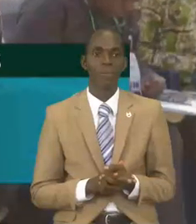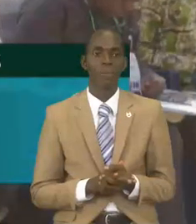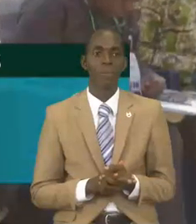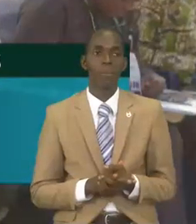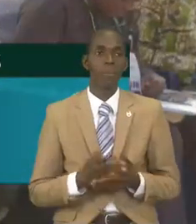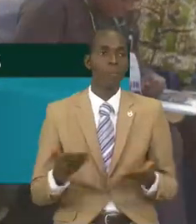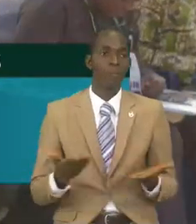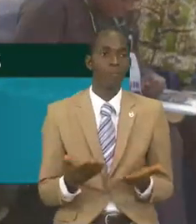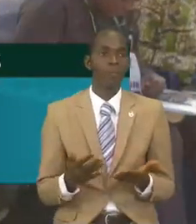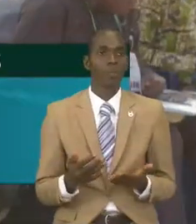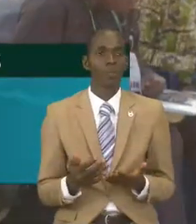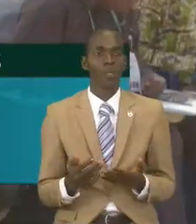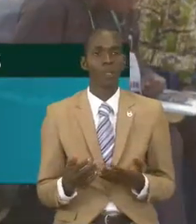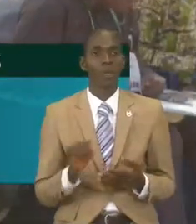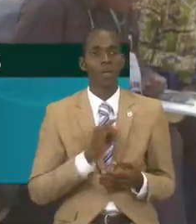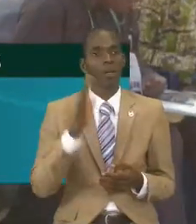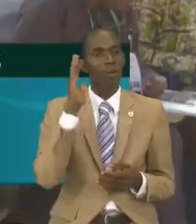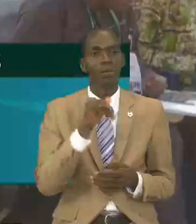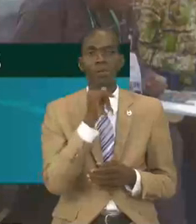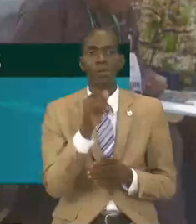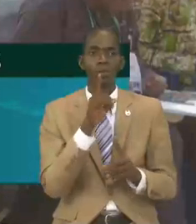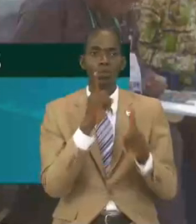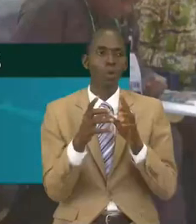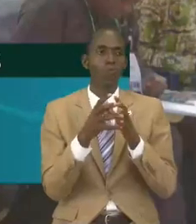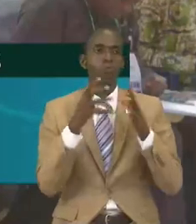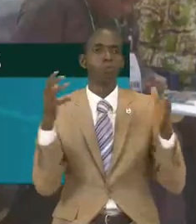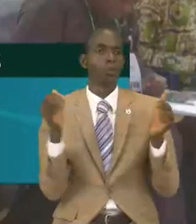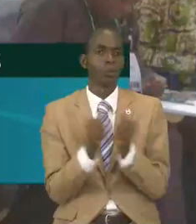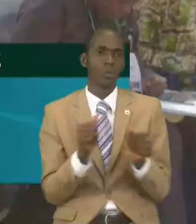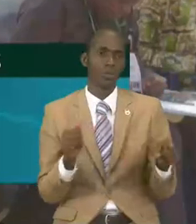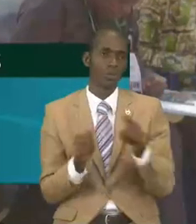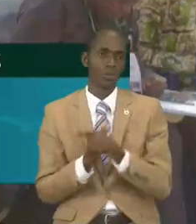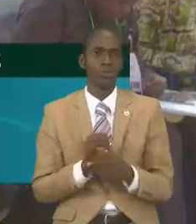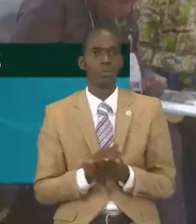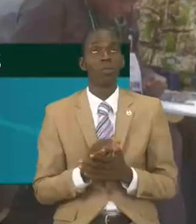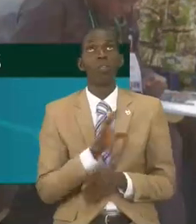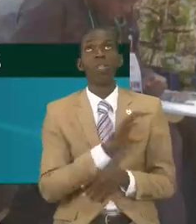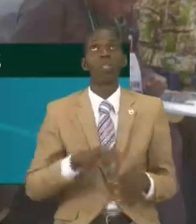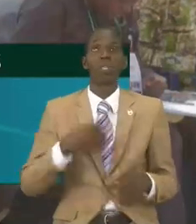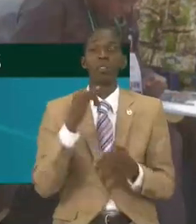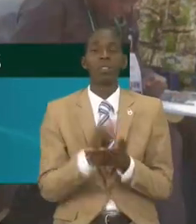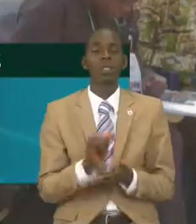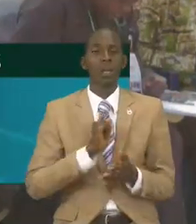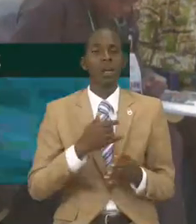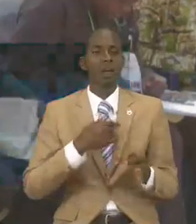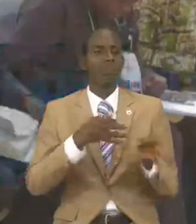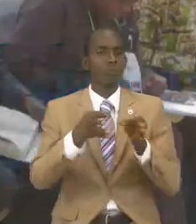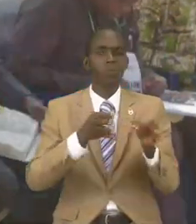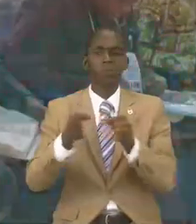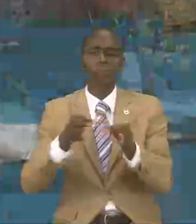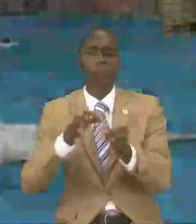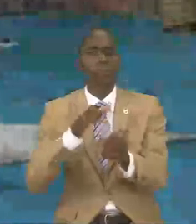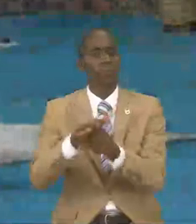guère avec vous. Christ dit qu'il a assez dit, qu'il a assez